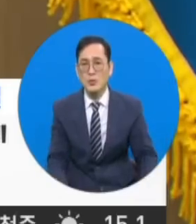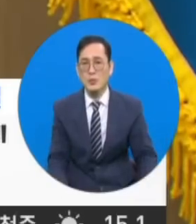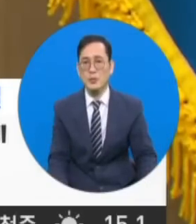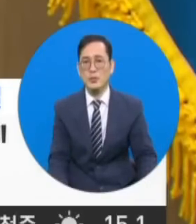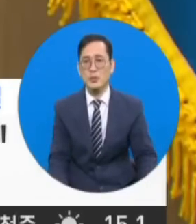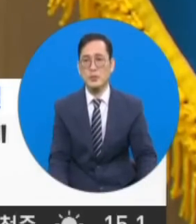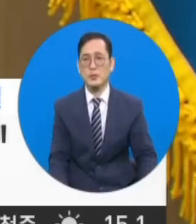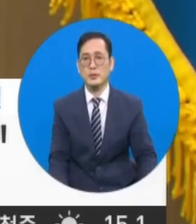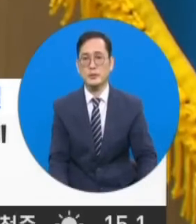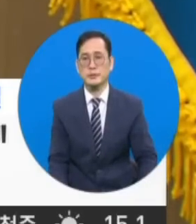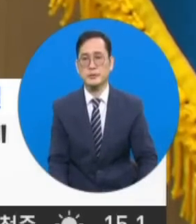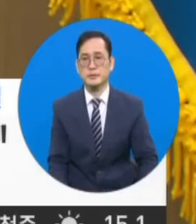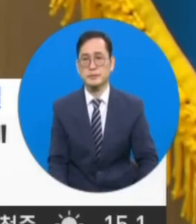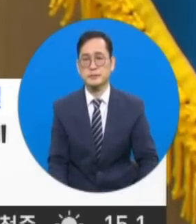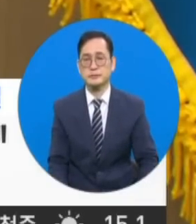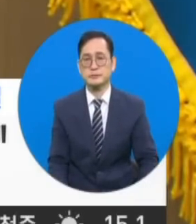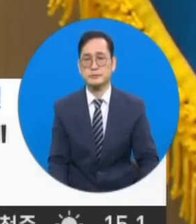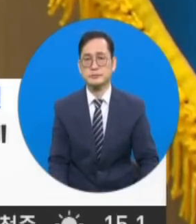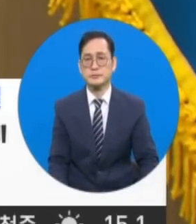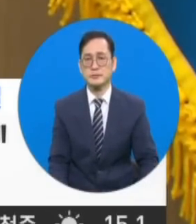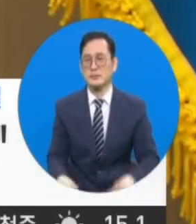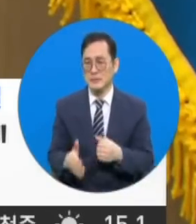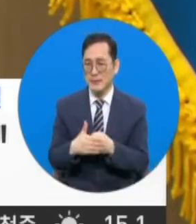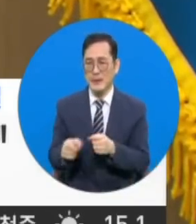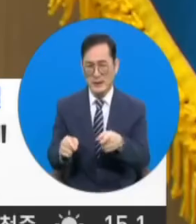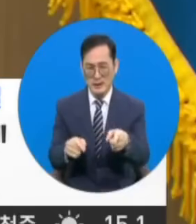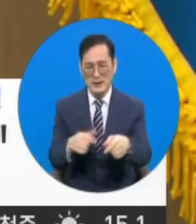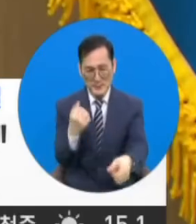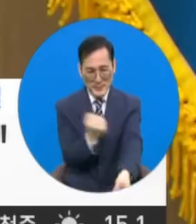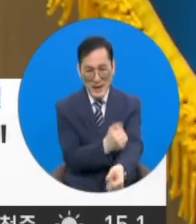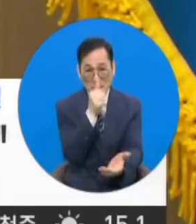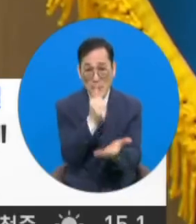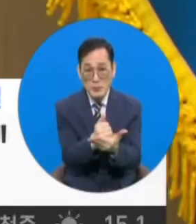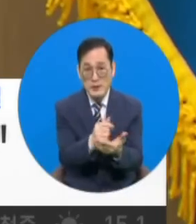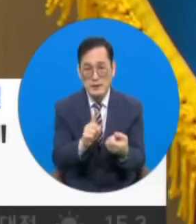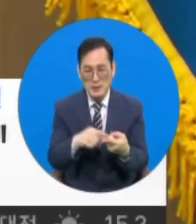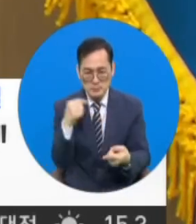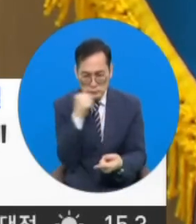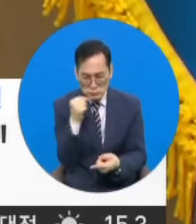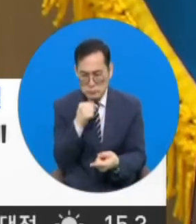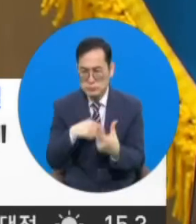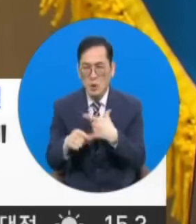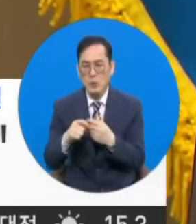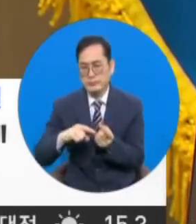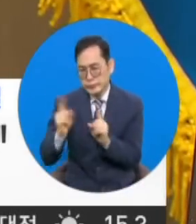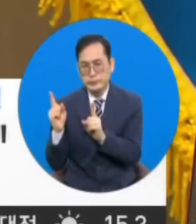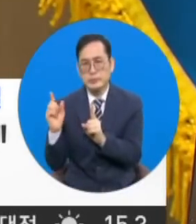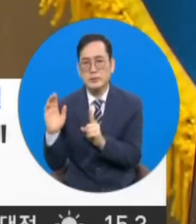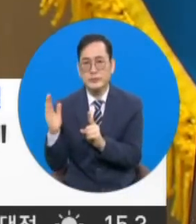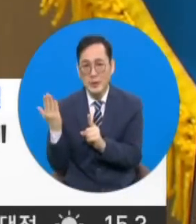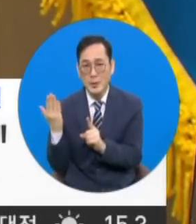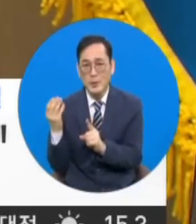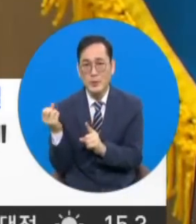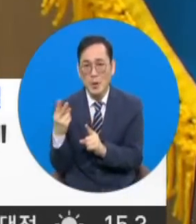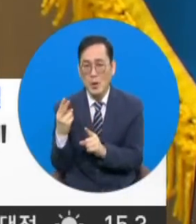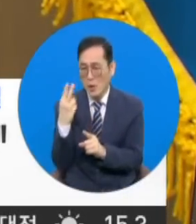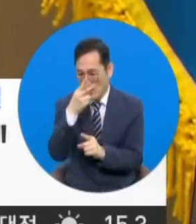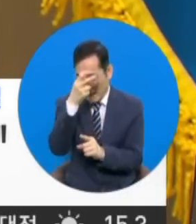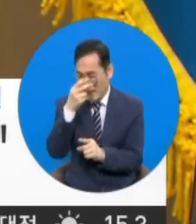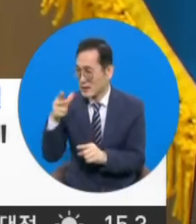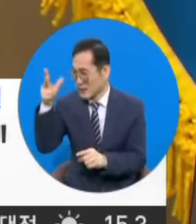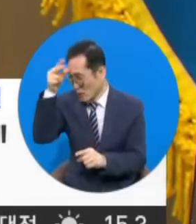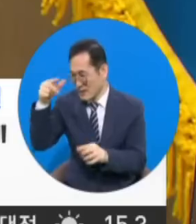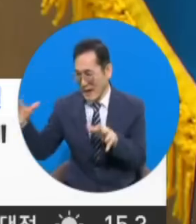정부는 출범 후 마약 중요 마약범죄에 대한 법 집행력을 회복하고 검경 합동